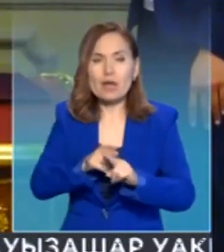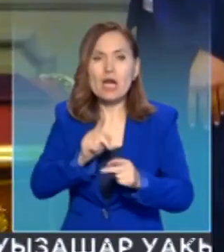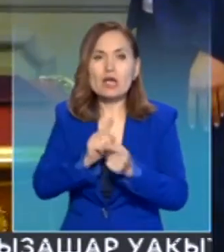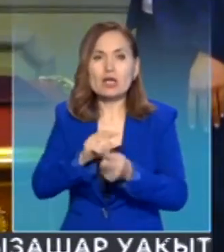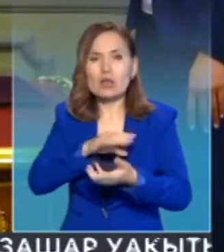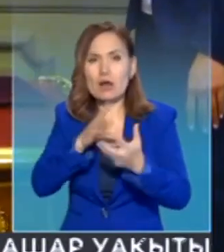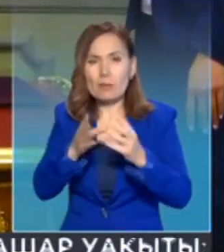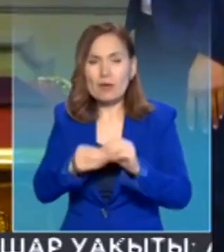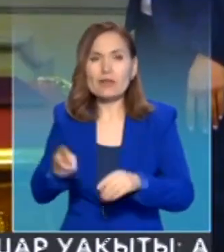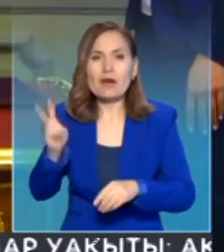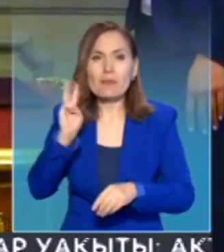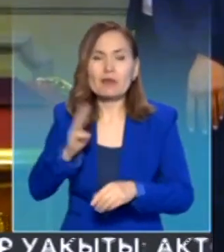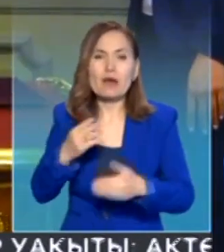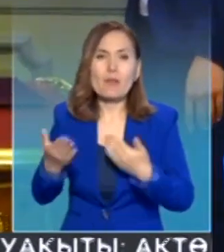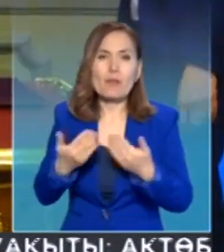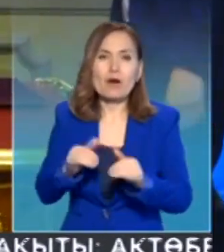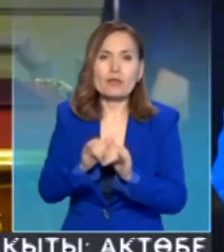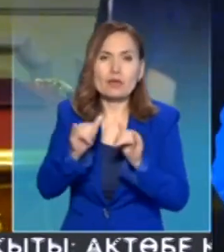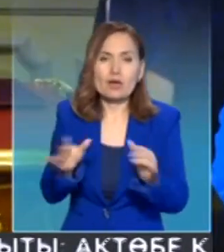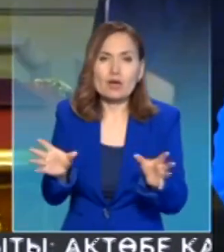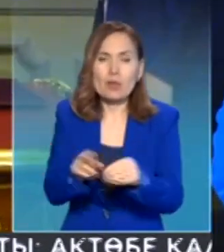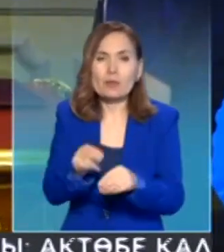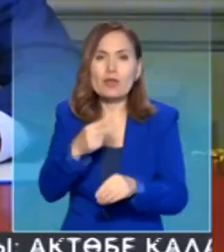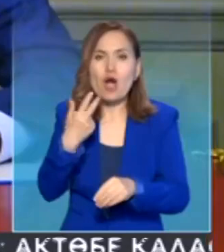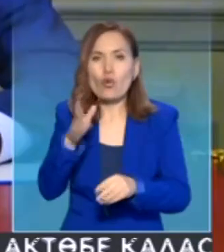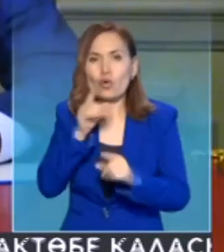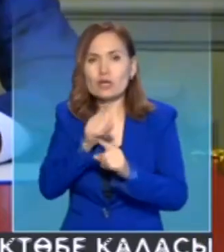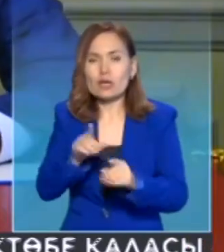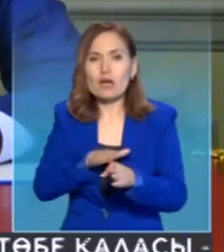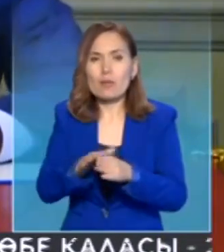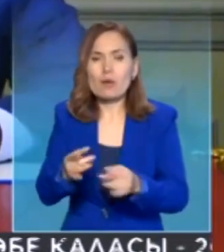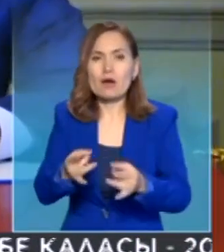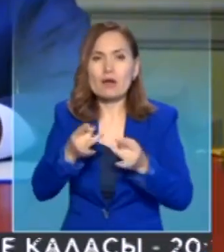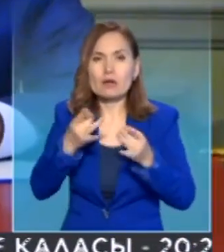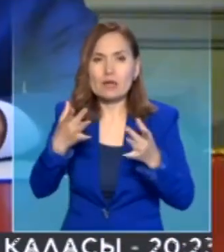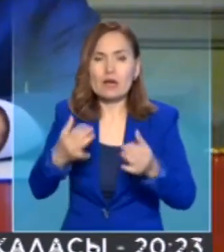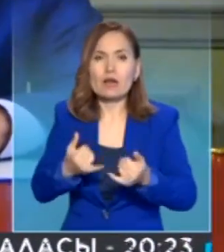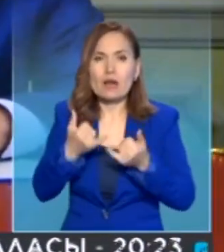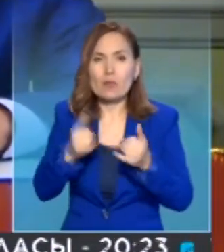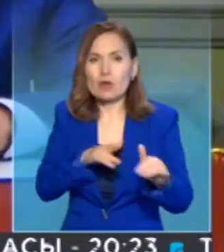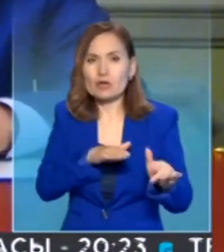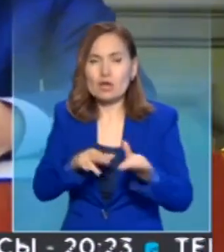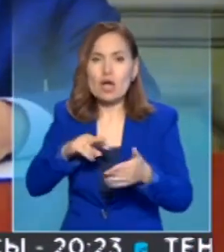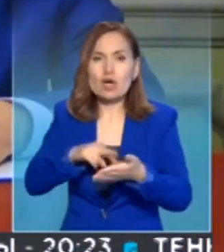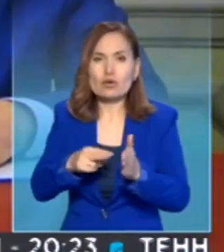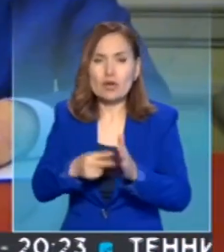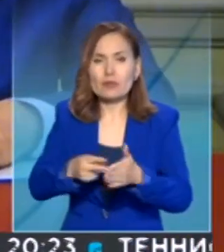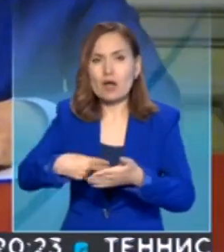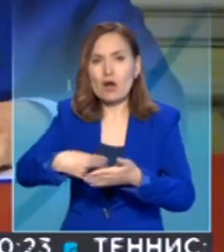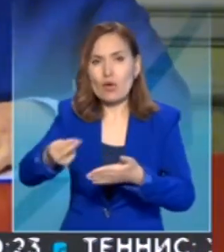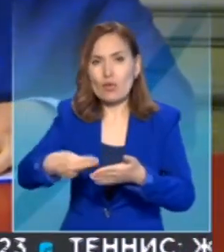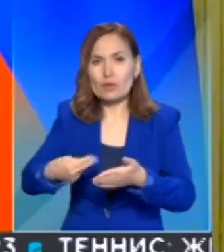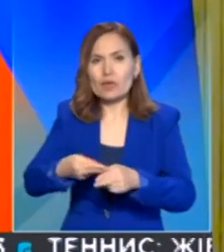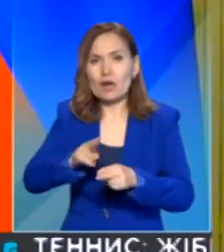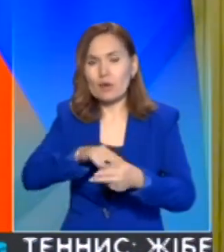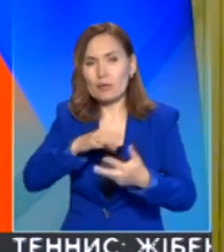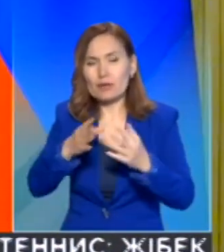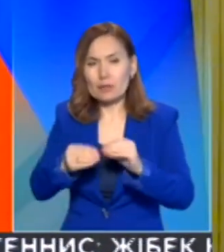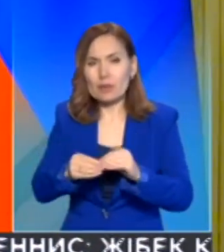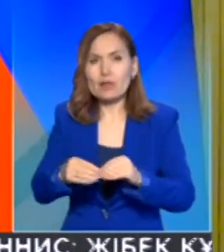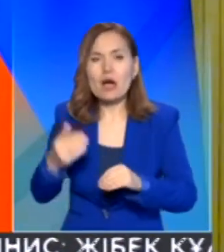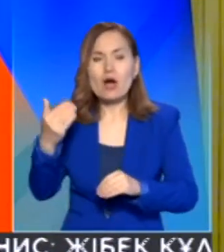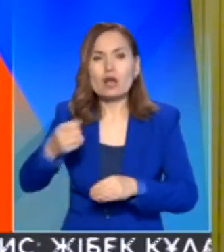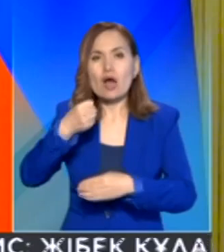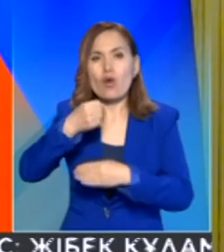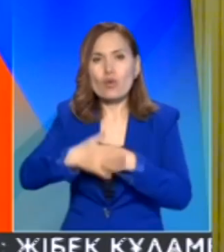бойынша дипломатиялық қатынастардың орнағанына 30 жыл толуын мерекелеу жөніндегі іс-шаралар жоспарына қол қойылды. Сапар барысында Мұхтар